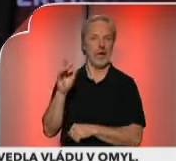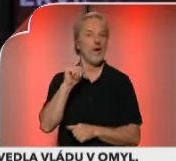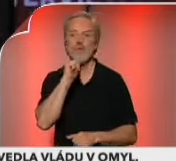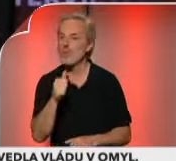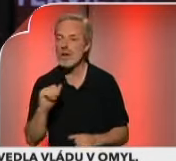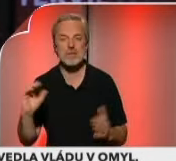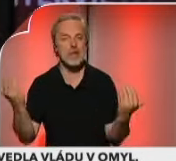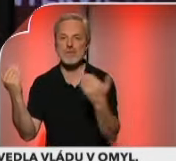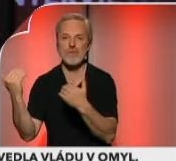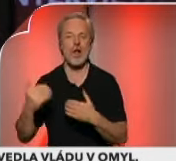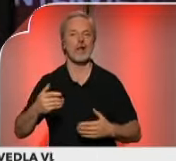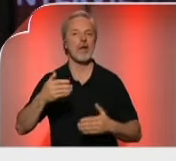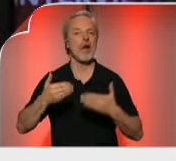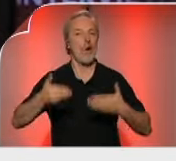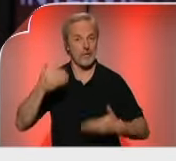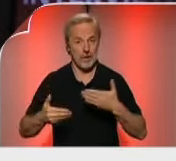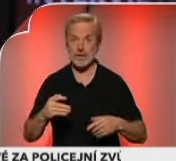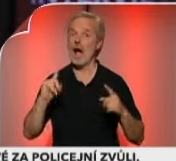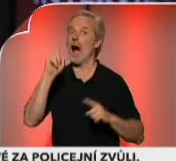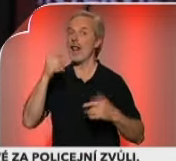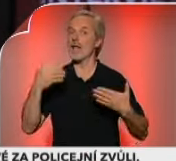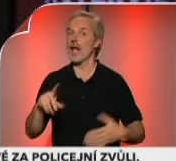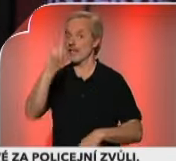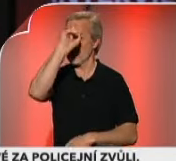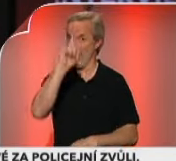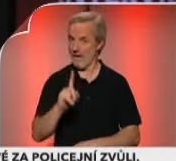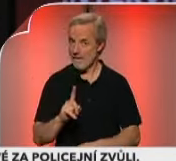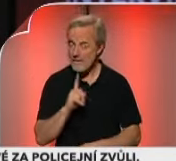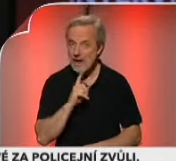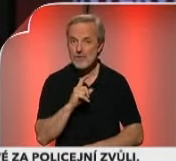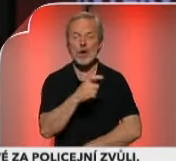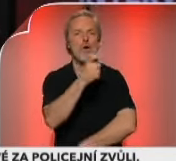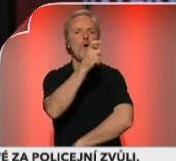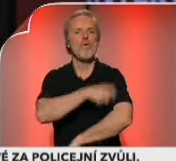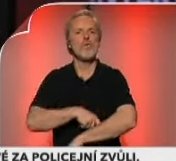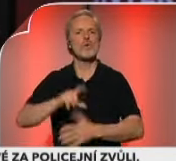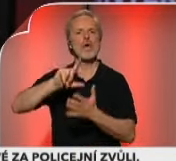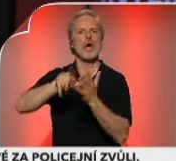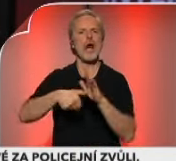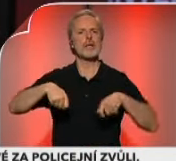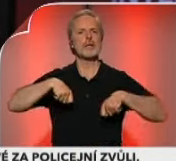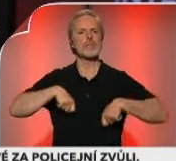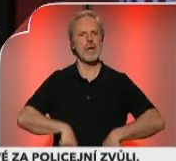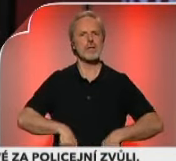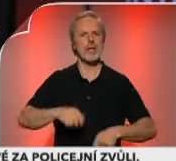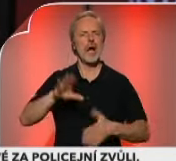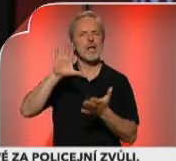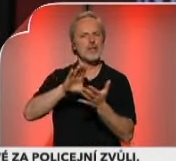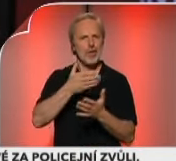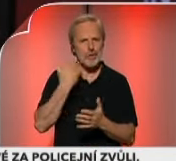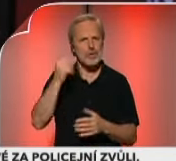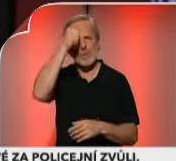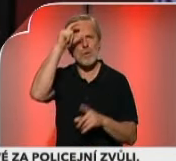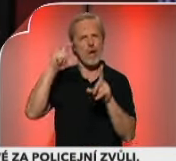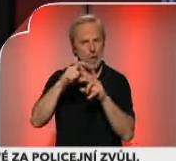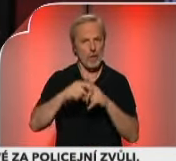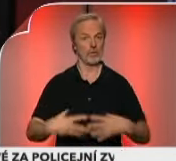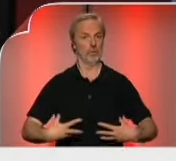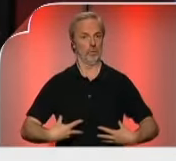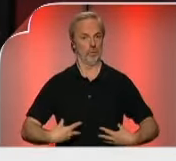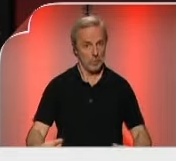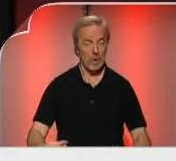volební konferenci až dnes večer těsně před večerním jednáním na funkci rezignoval Krajský předseda Richard Dolejš k tomu další